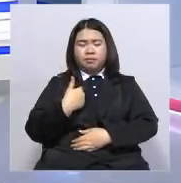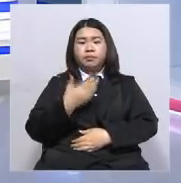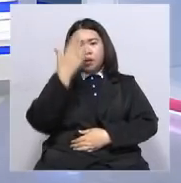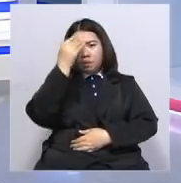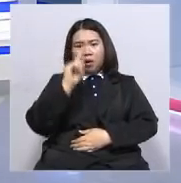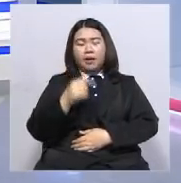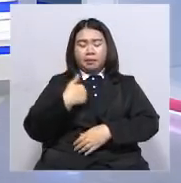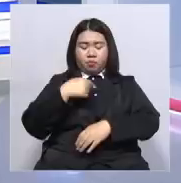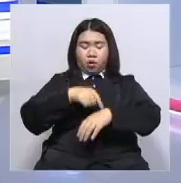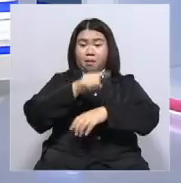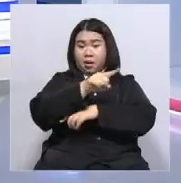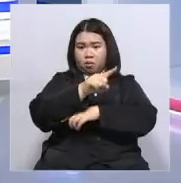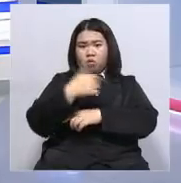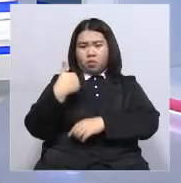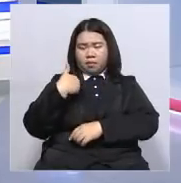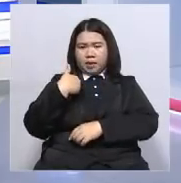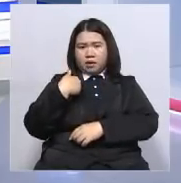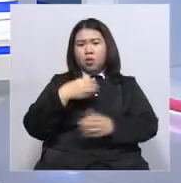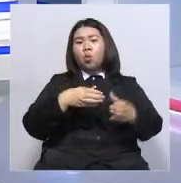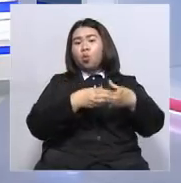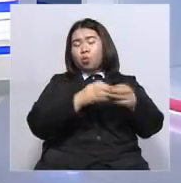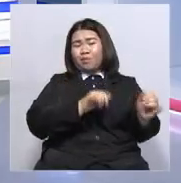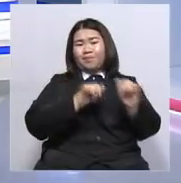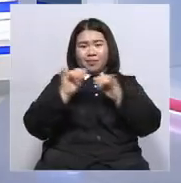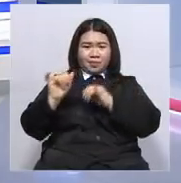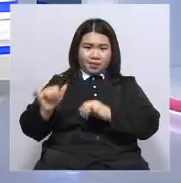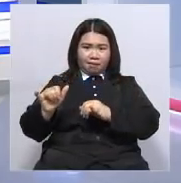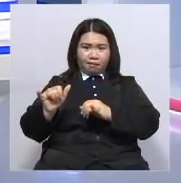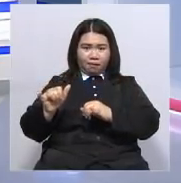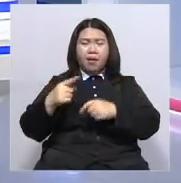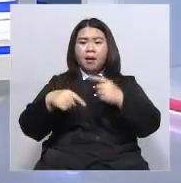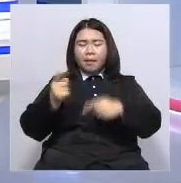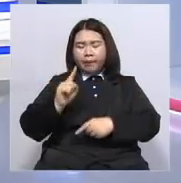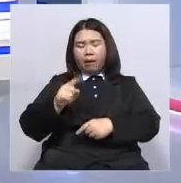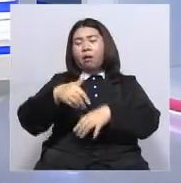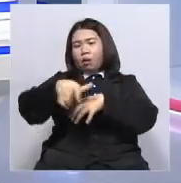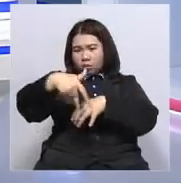ราะว่าเห็นว่าช่วงบ่ายจะมีการเคลื่อนตัวของกลุ่มเครือข่ายออกจากพื้นที่ด้วยนะครับ